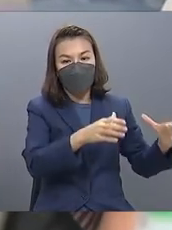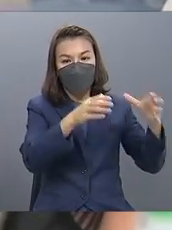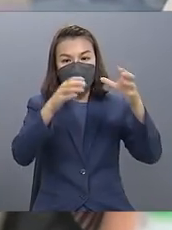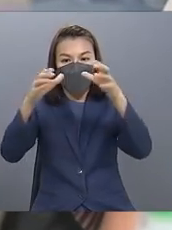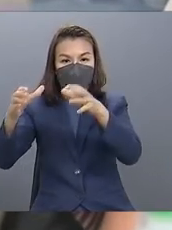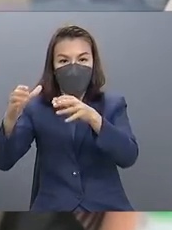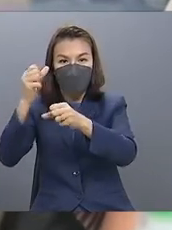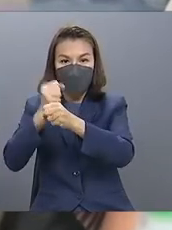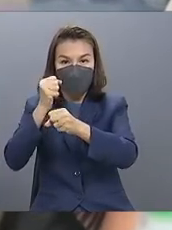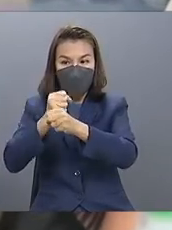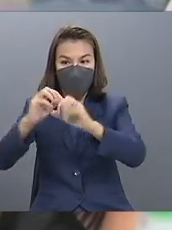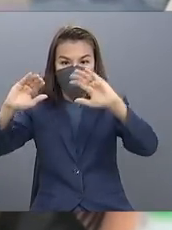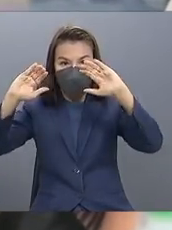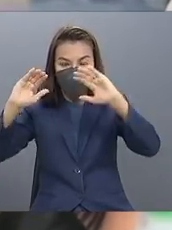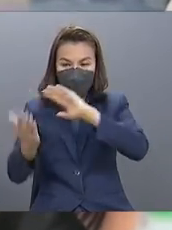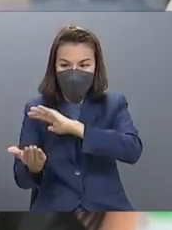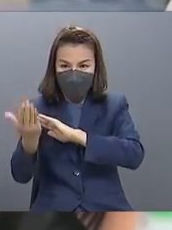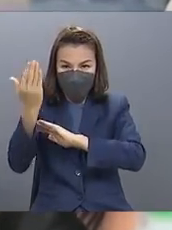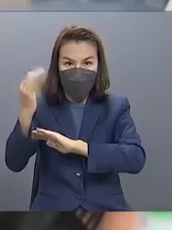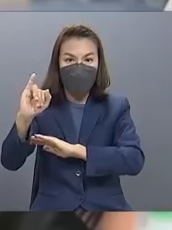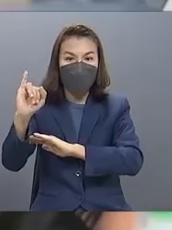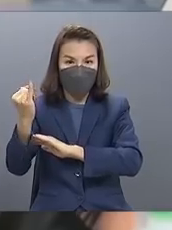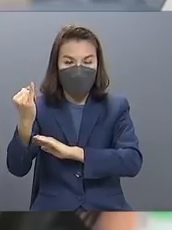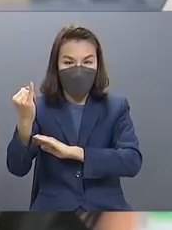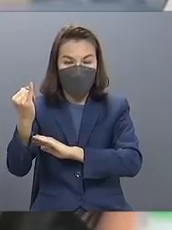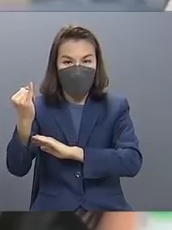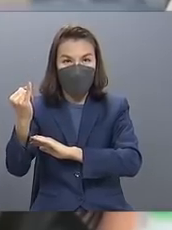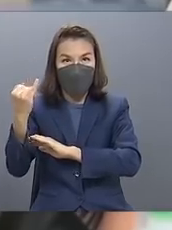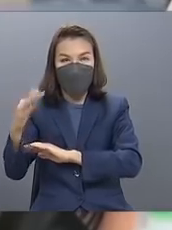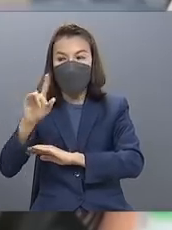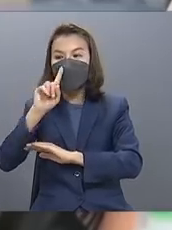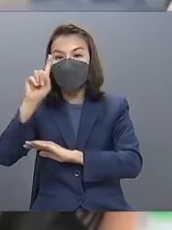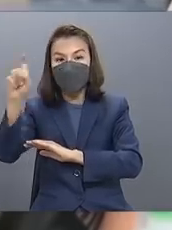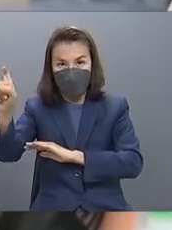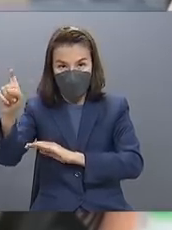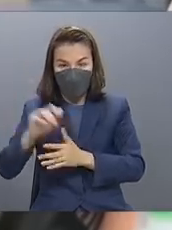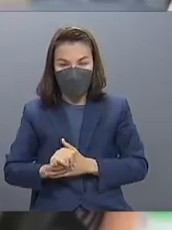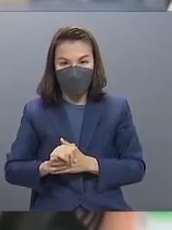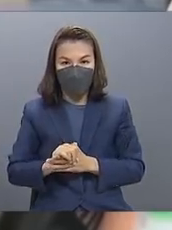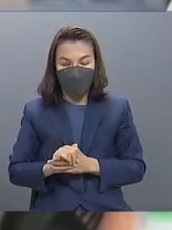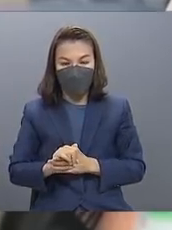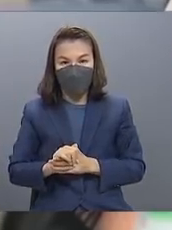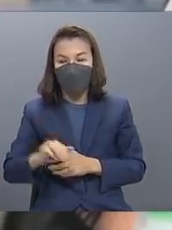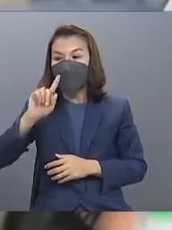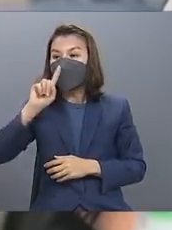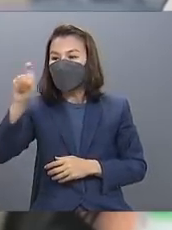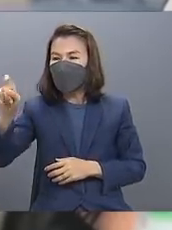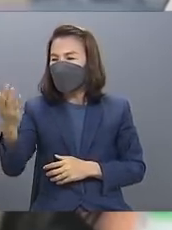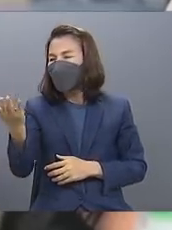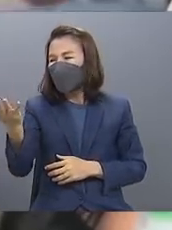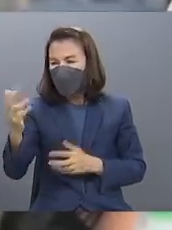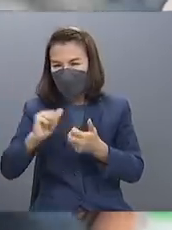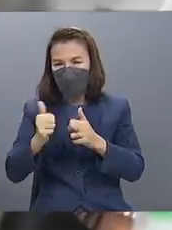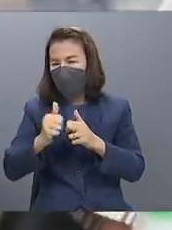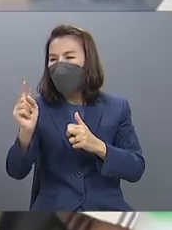จันทร์เอาเสื้อไปให้ทวงถามไปหาความชัดเจนว่ามันติดอะไรอยู่ที่ตรงไหน